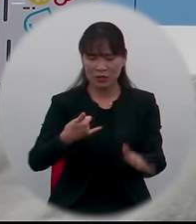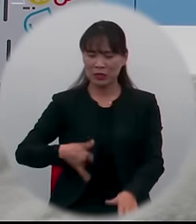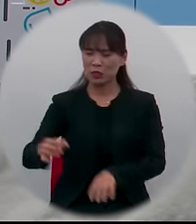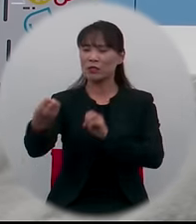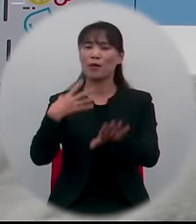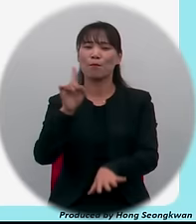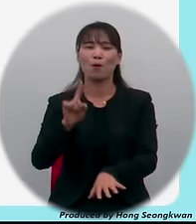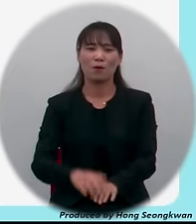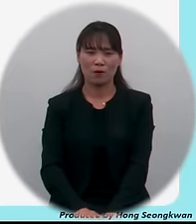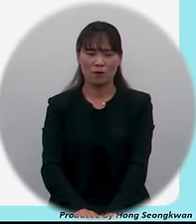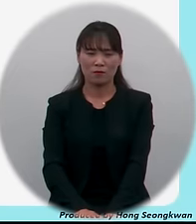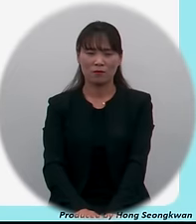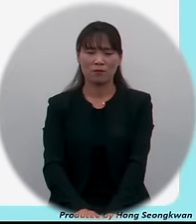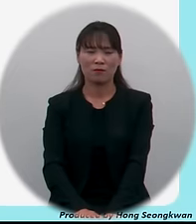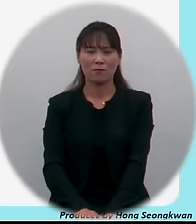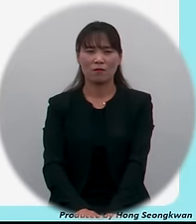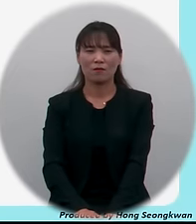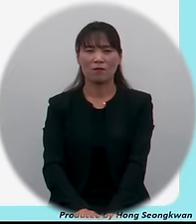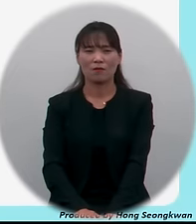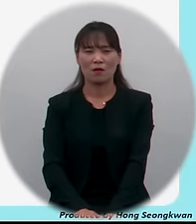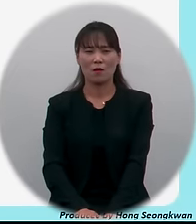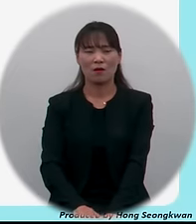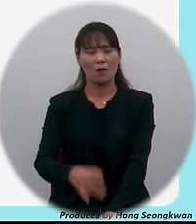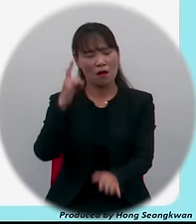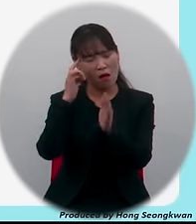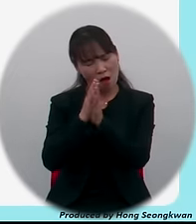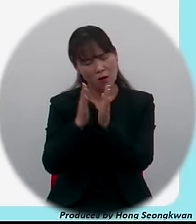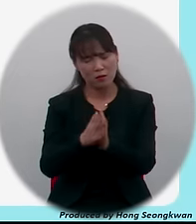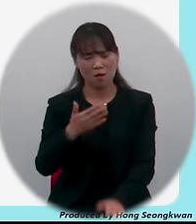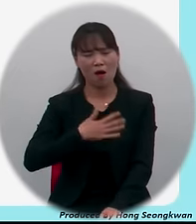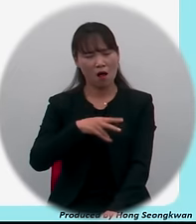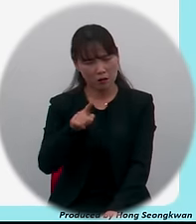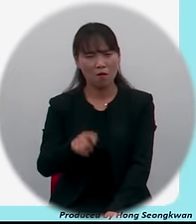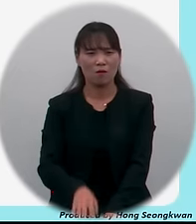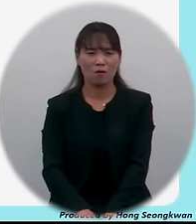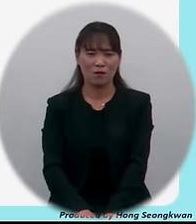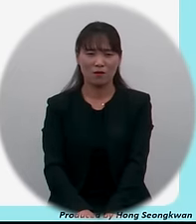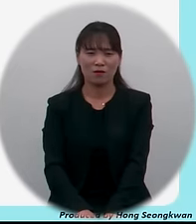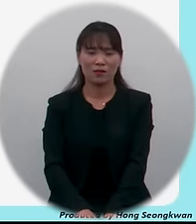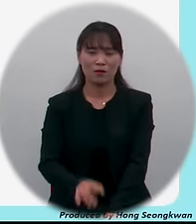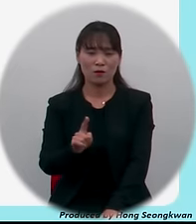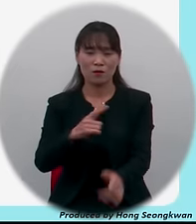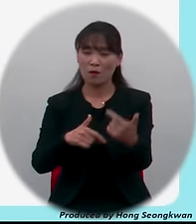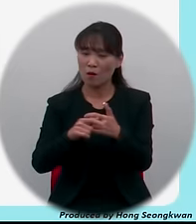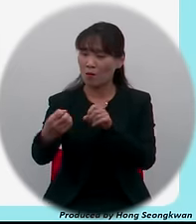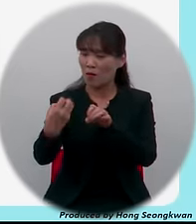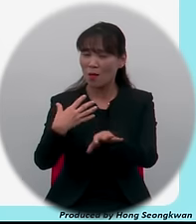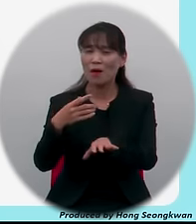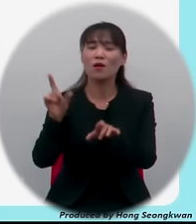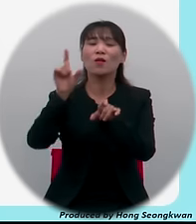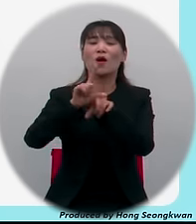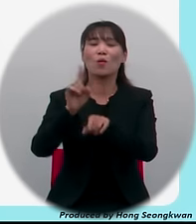같습니까 바로 요겁니다 예 알아서 한다고요 근데 여기에서 이제 좀 더 진화를 한 응용 버전이 있어요 내